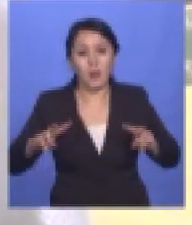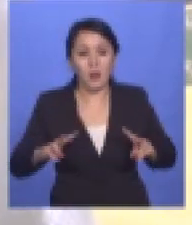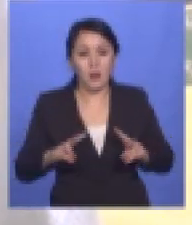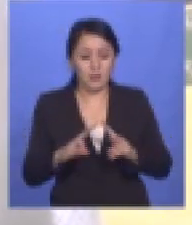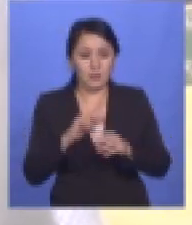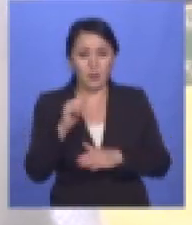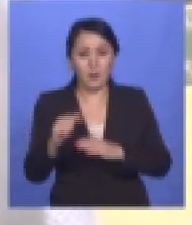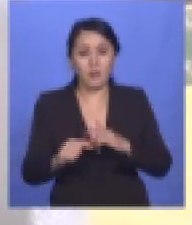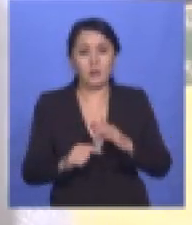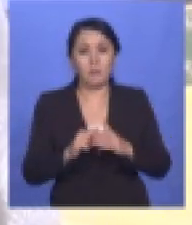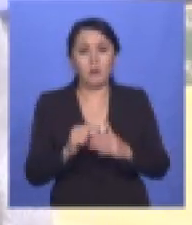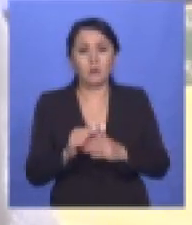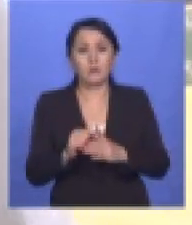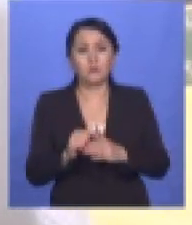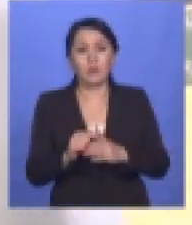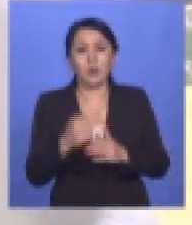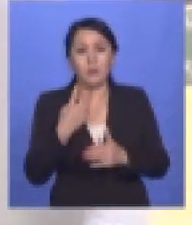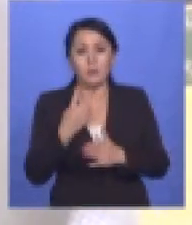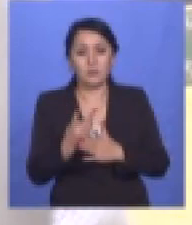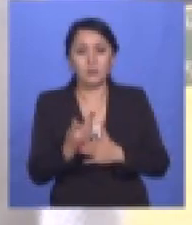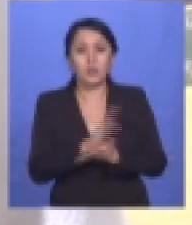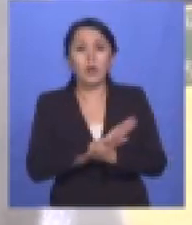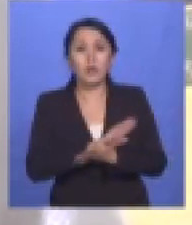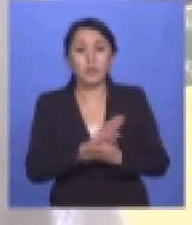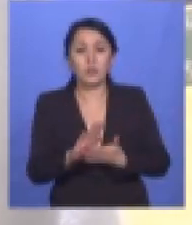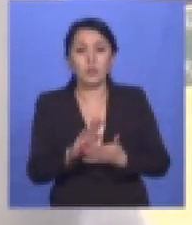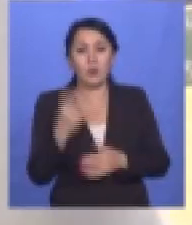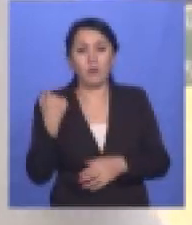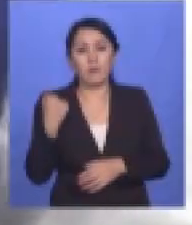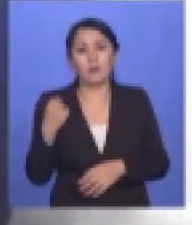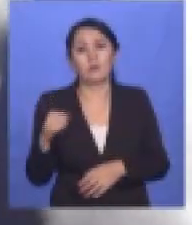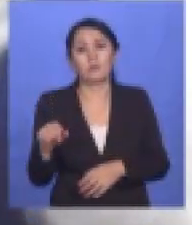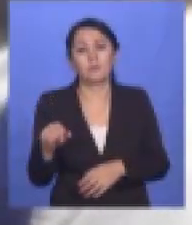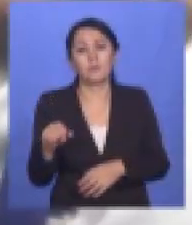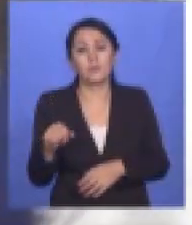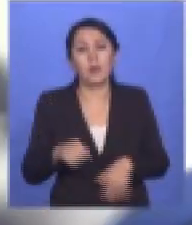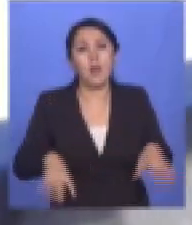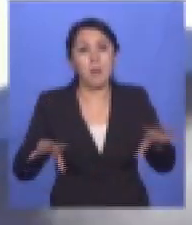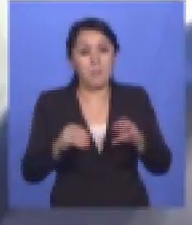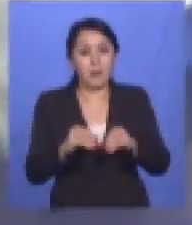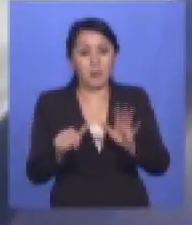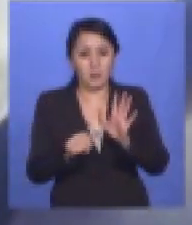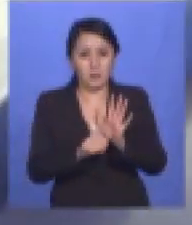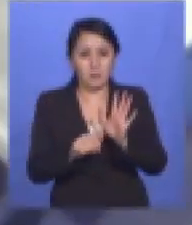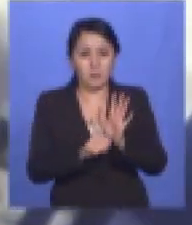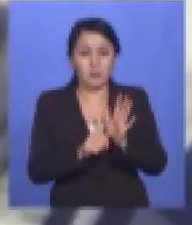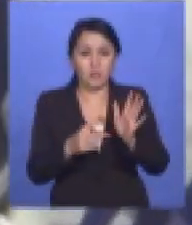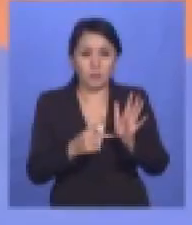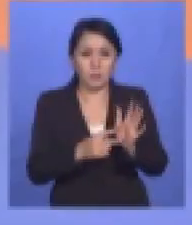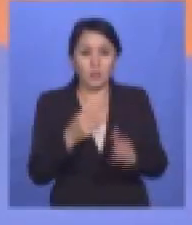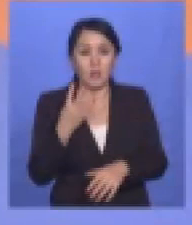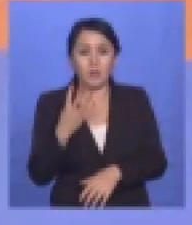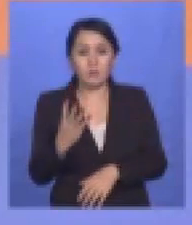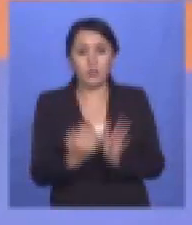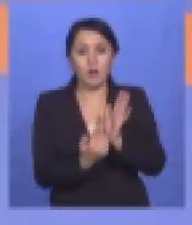қаласынан, оның өзеніңіз көргендей таза әдісімен алға шықтым. Жалпы жарыс 66-74 және